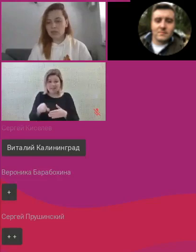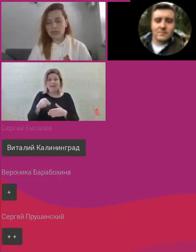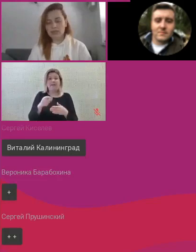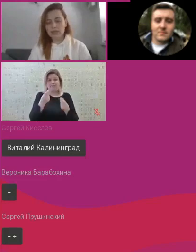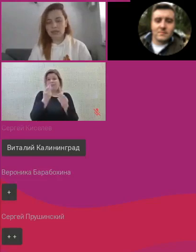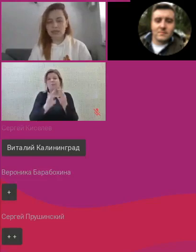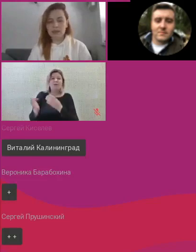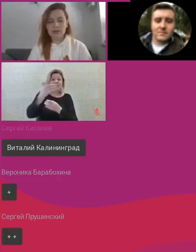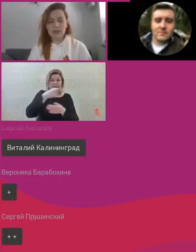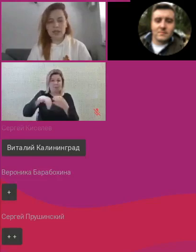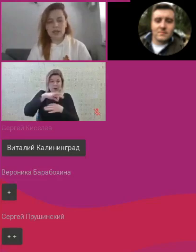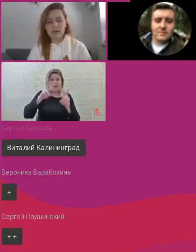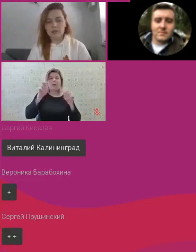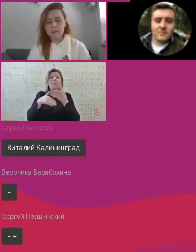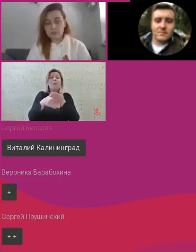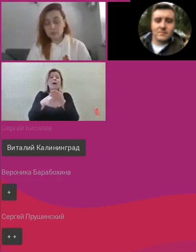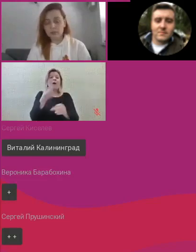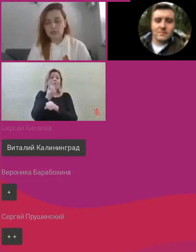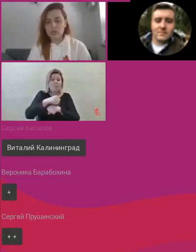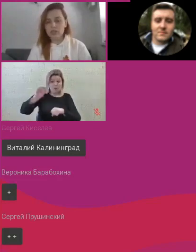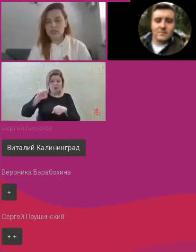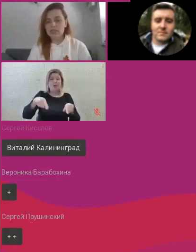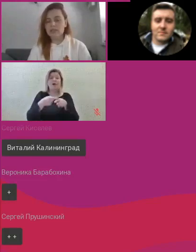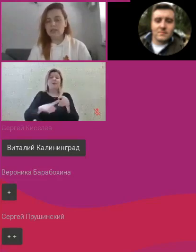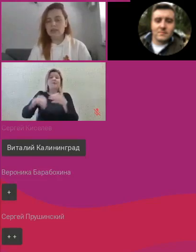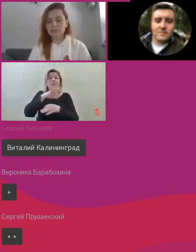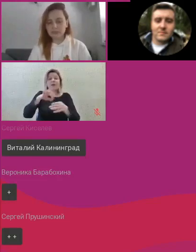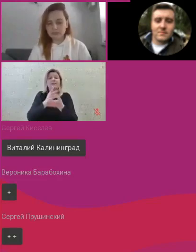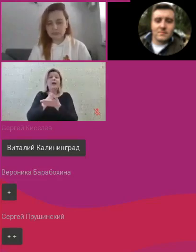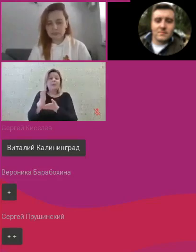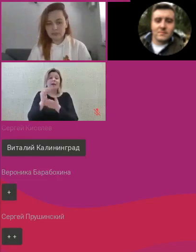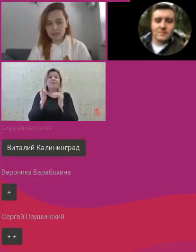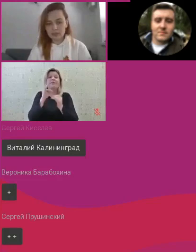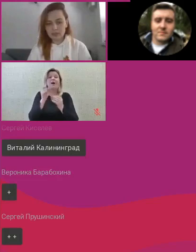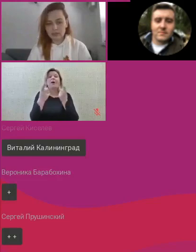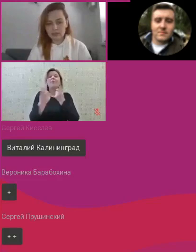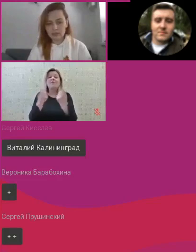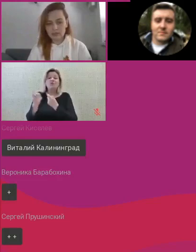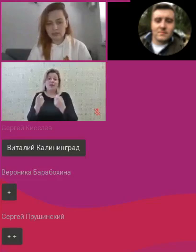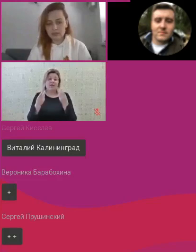«Помогаю побеждать». Проект направлен на привлечение средств